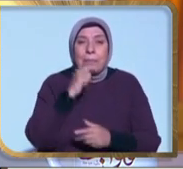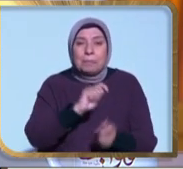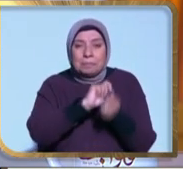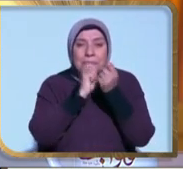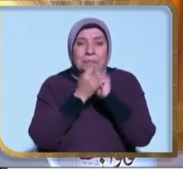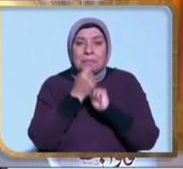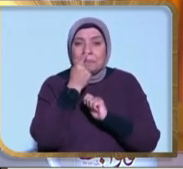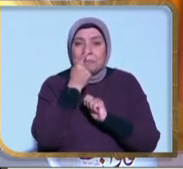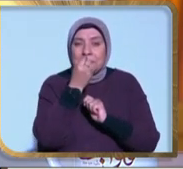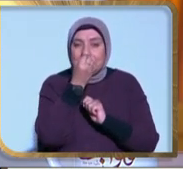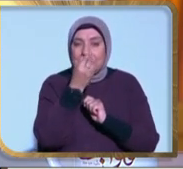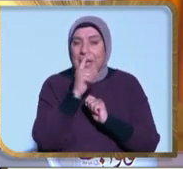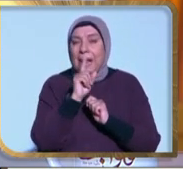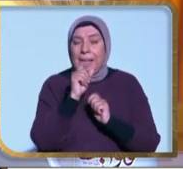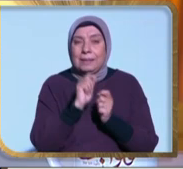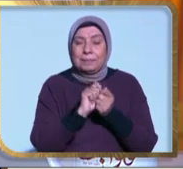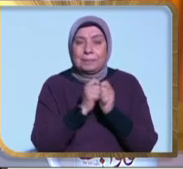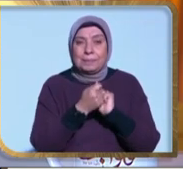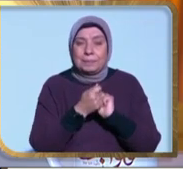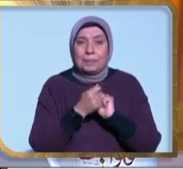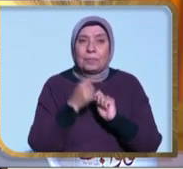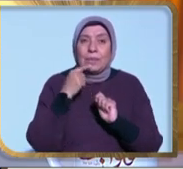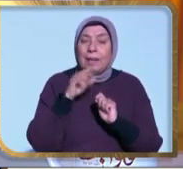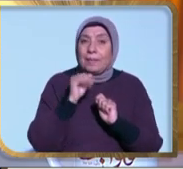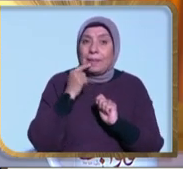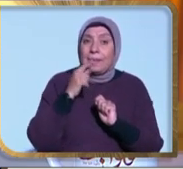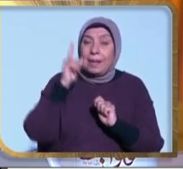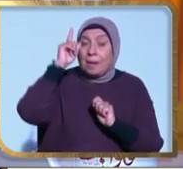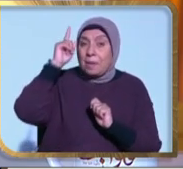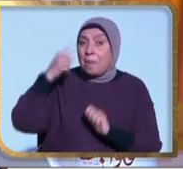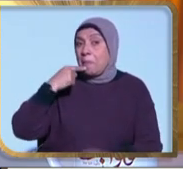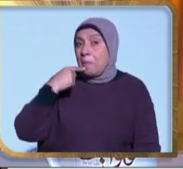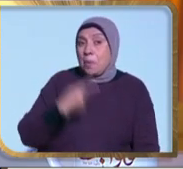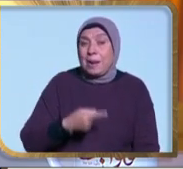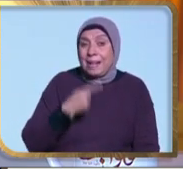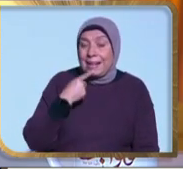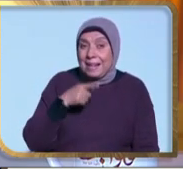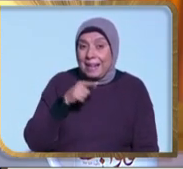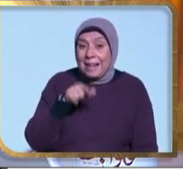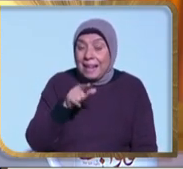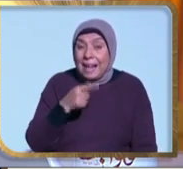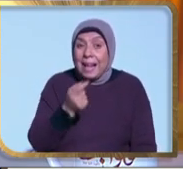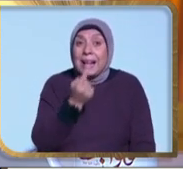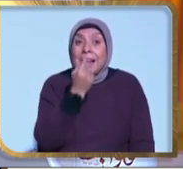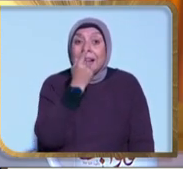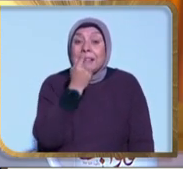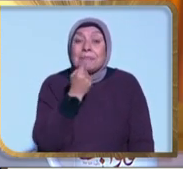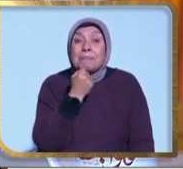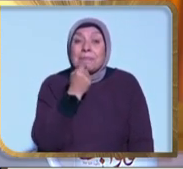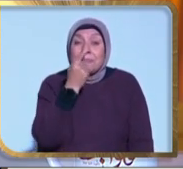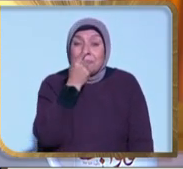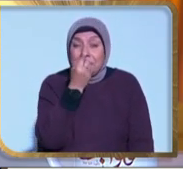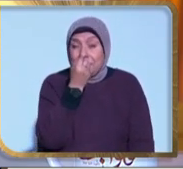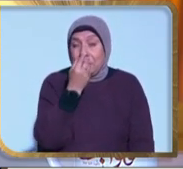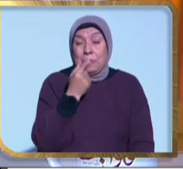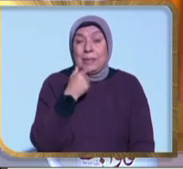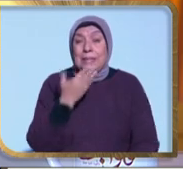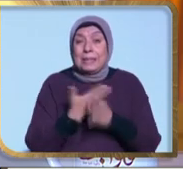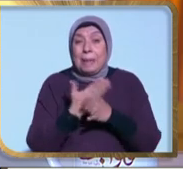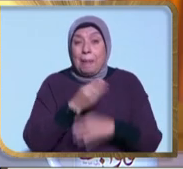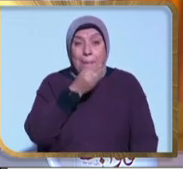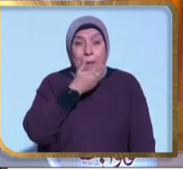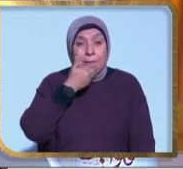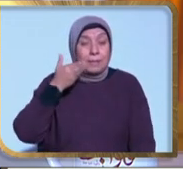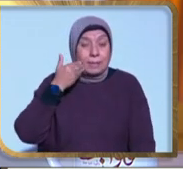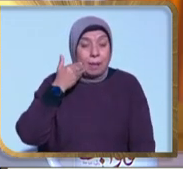معلما وموجها اما علمت يا موسى ان خلوف فم الصائم اطيب عندي من